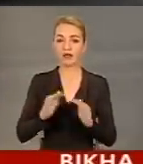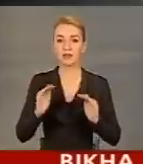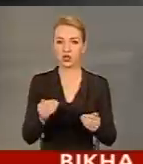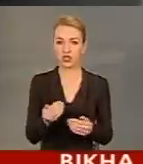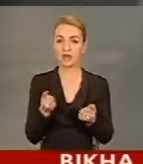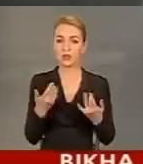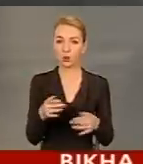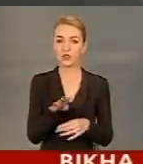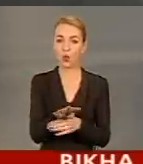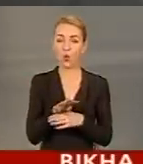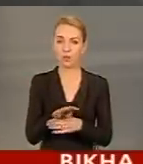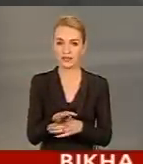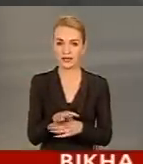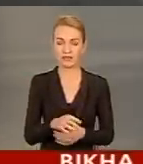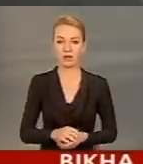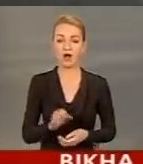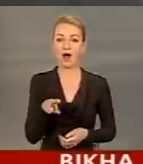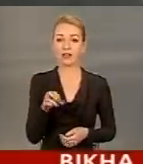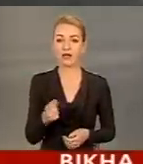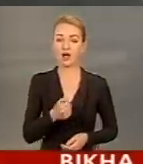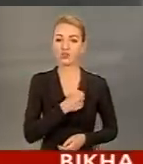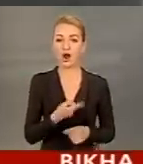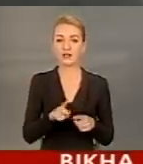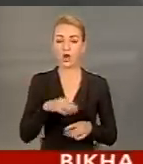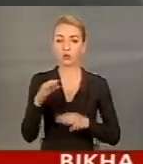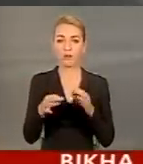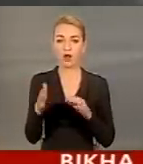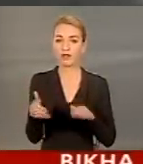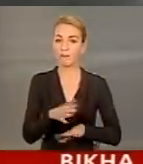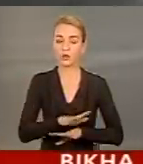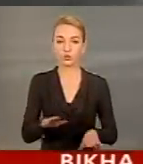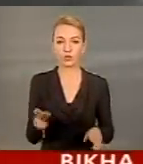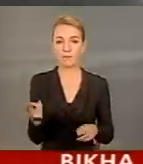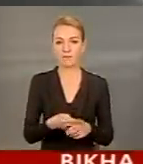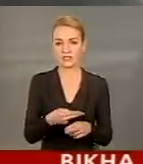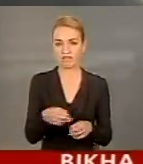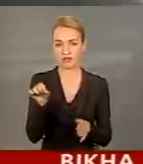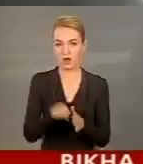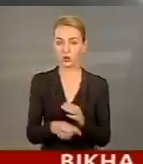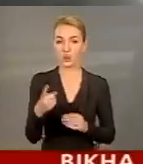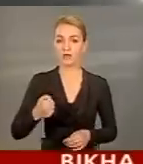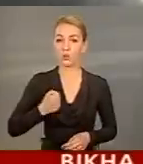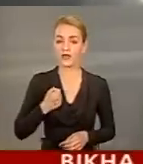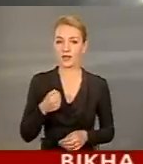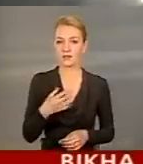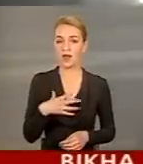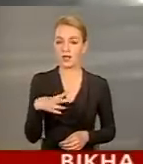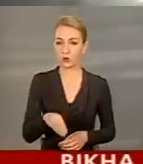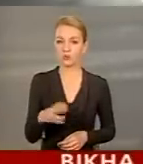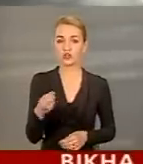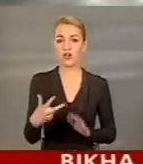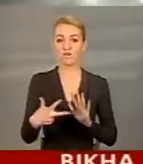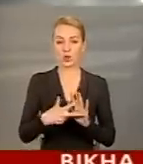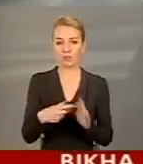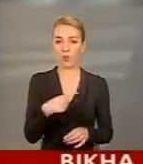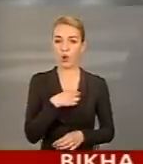зменшення кількості обстрілів. Але, на жаль, ця доба не минула без втрат. Один боєць загинув, а ще